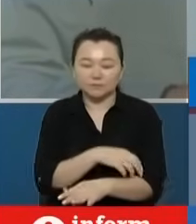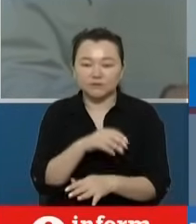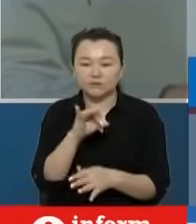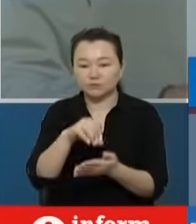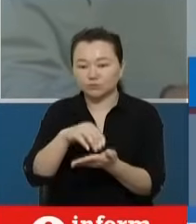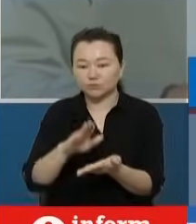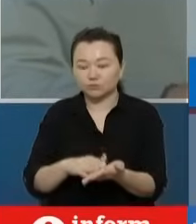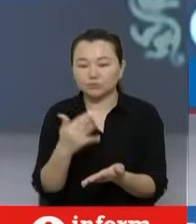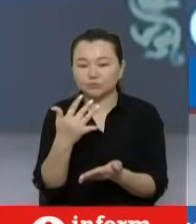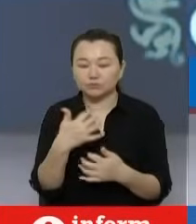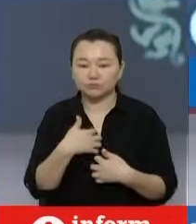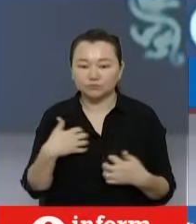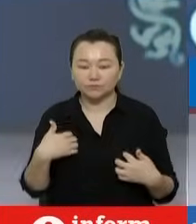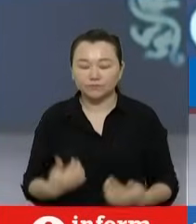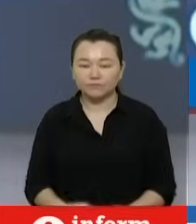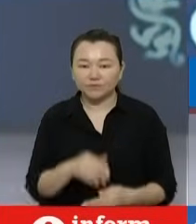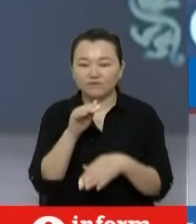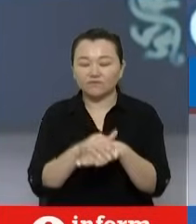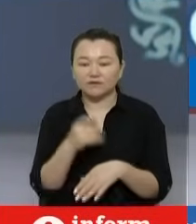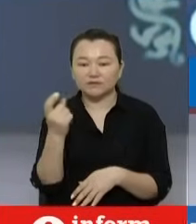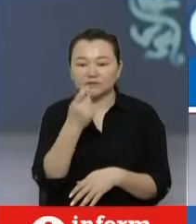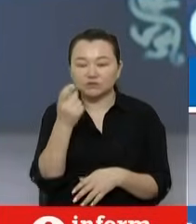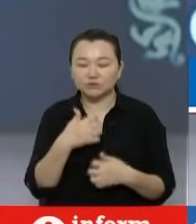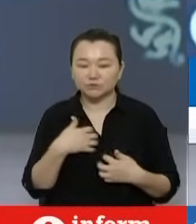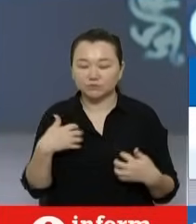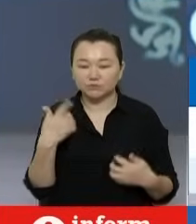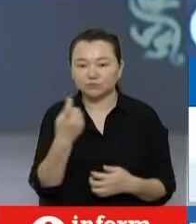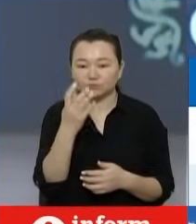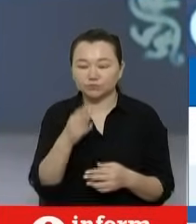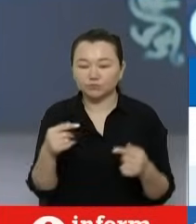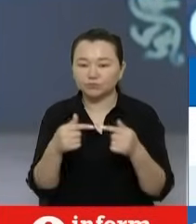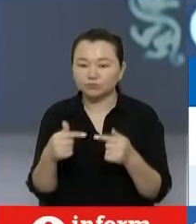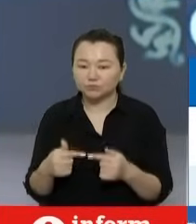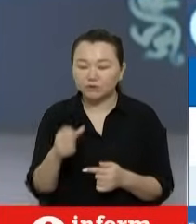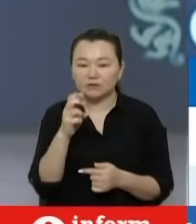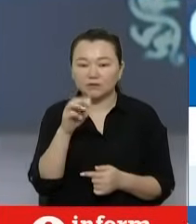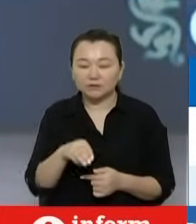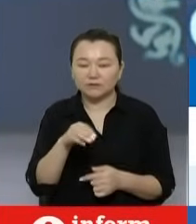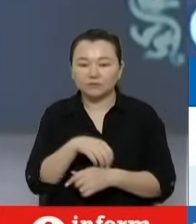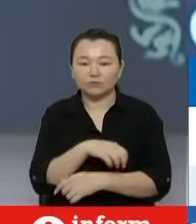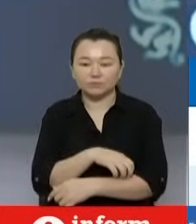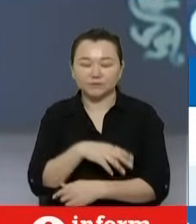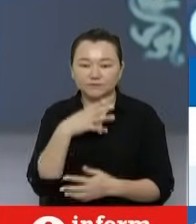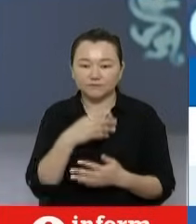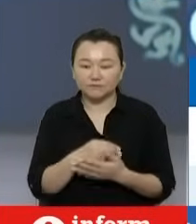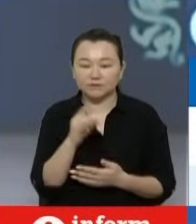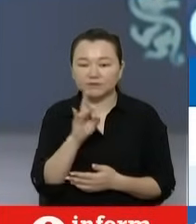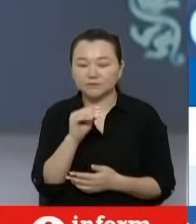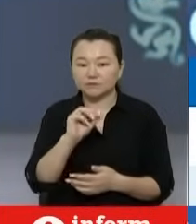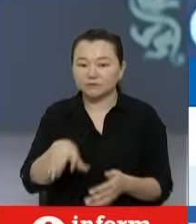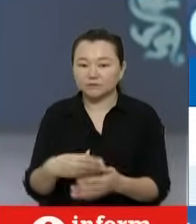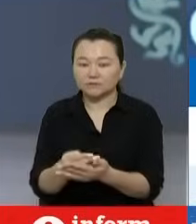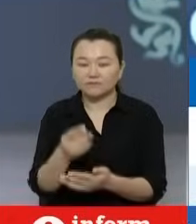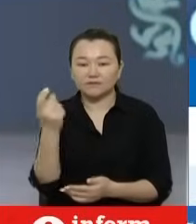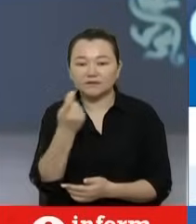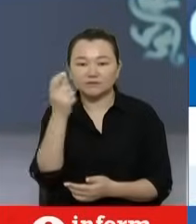указанием данных по животным. Факт владения сельхозживотными будет подтверждаться актами комиссии. Размер компенсации